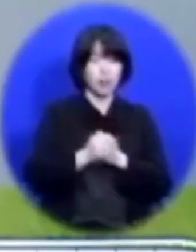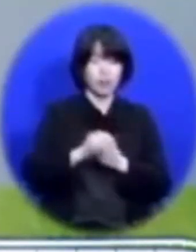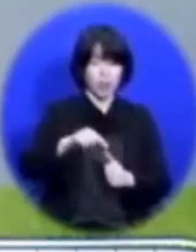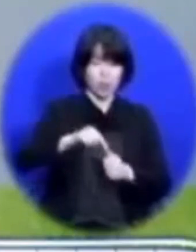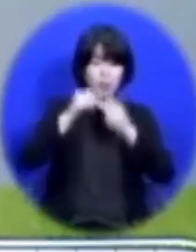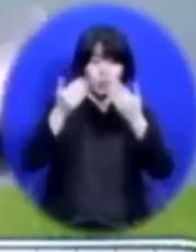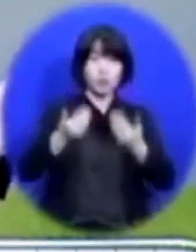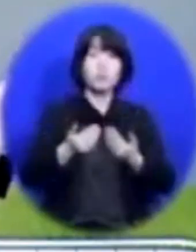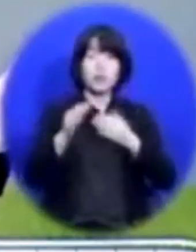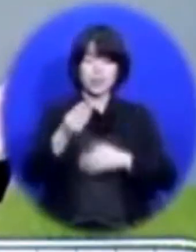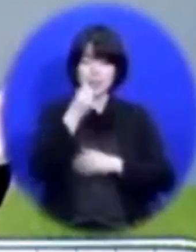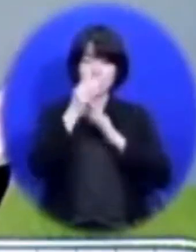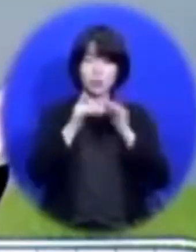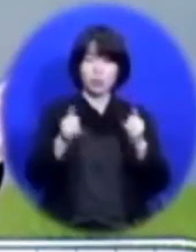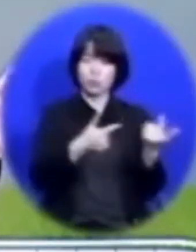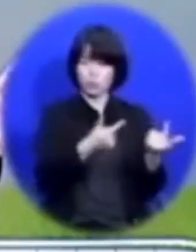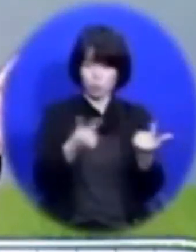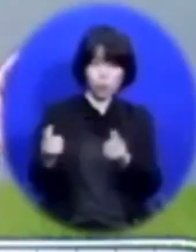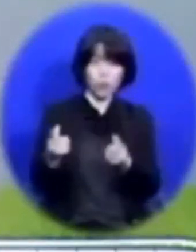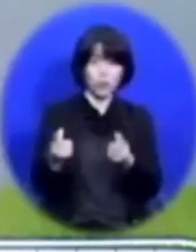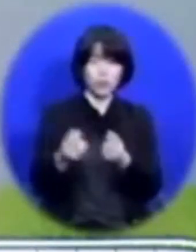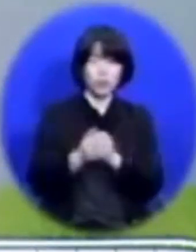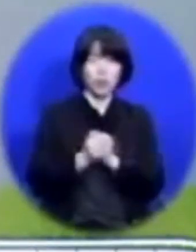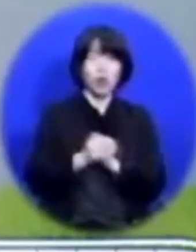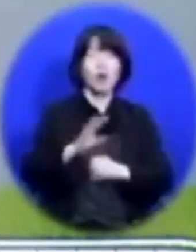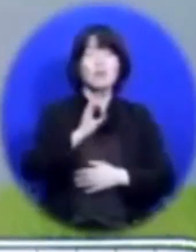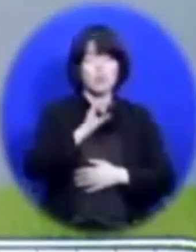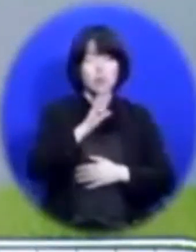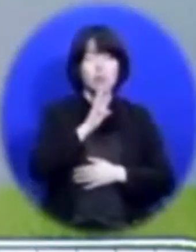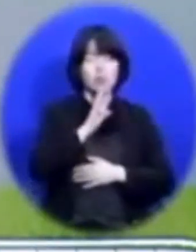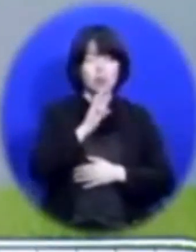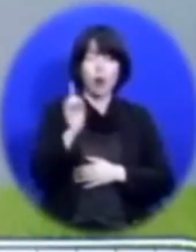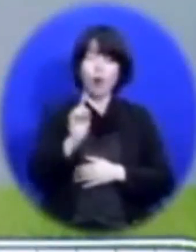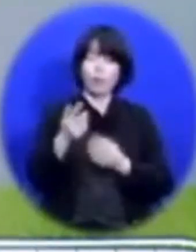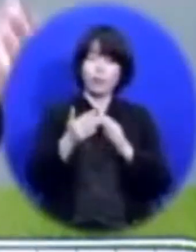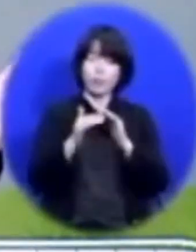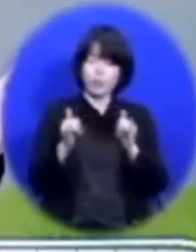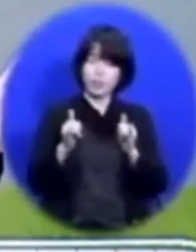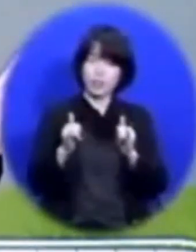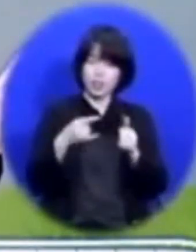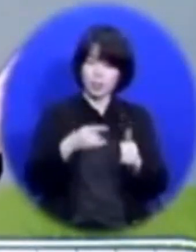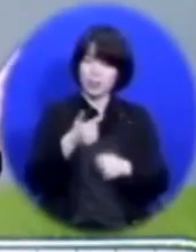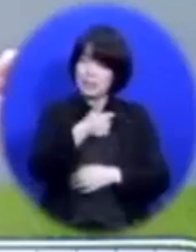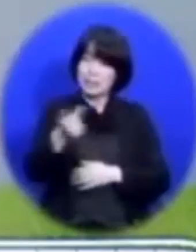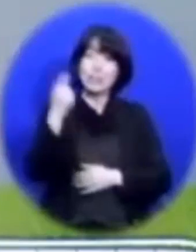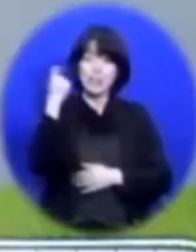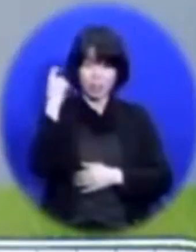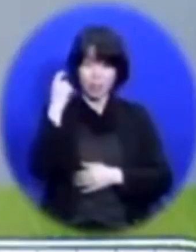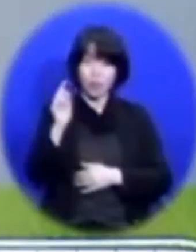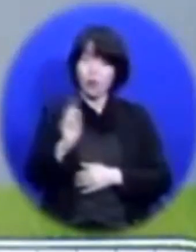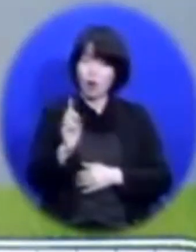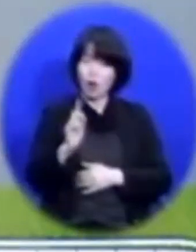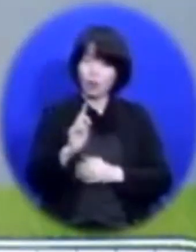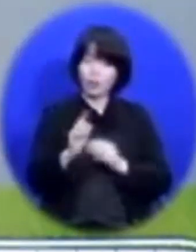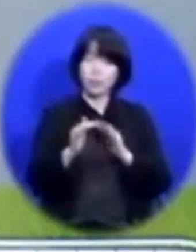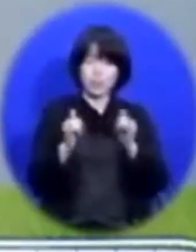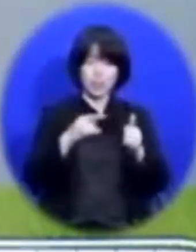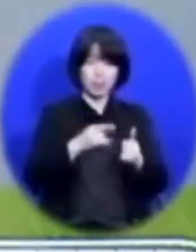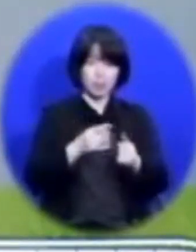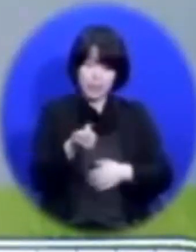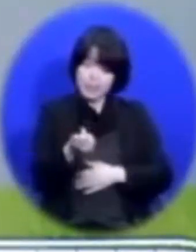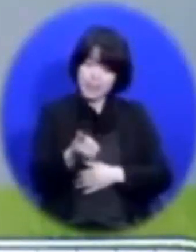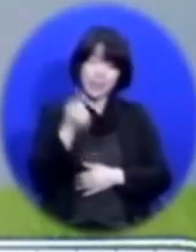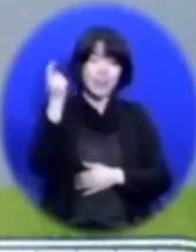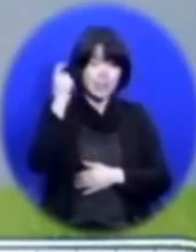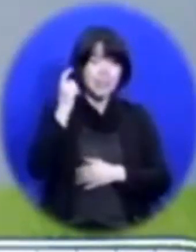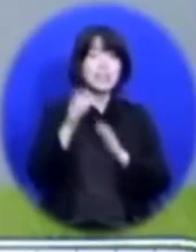구원받은모든신자들은이와같습니다. 물론사람마다차이가있습니다.어떤사람은 크게듣고